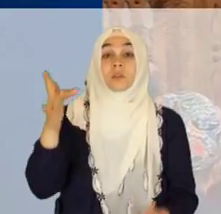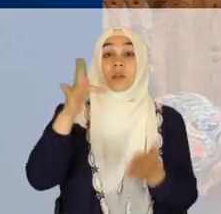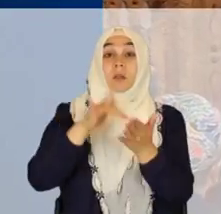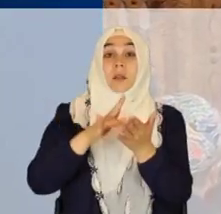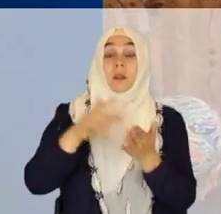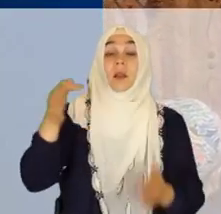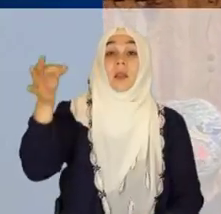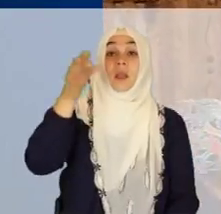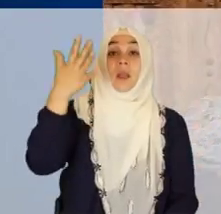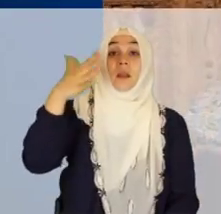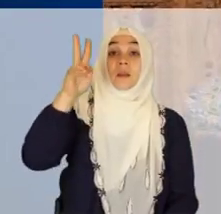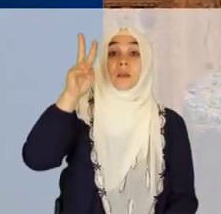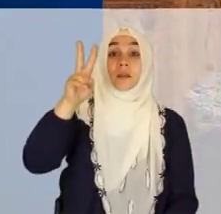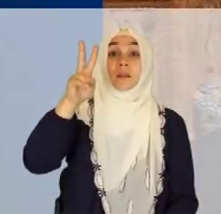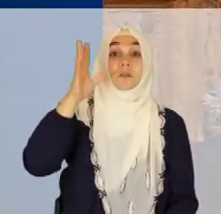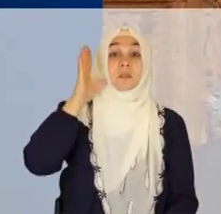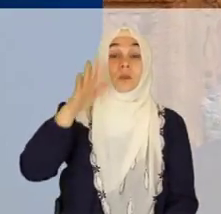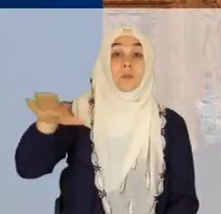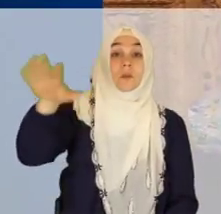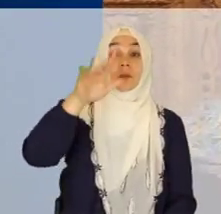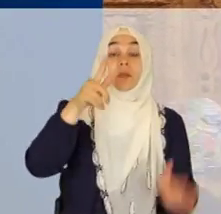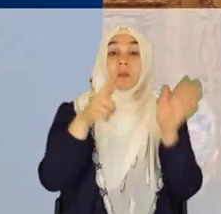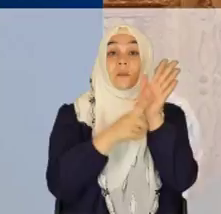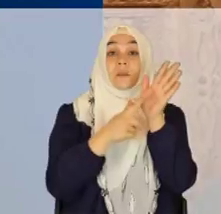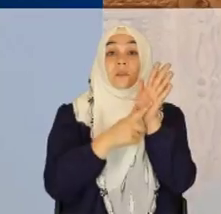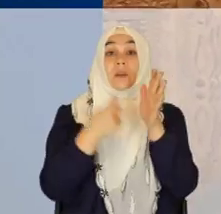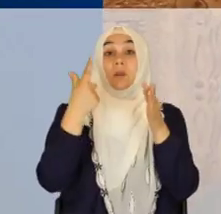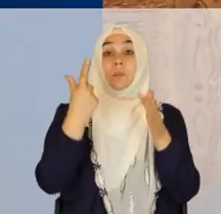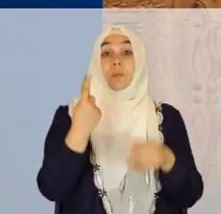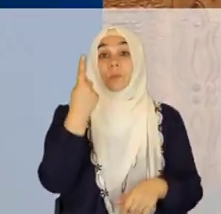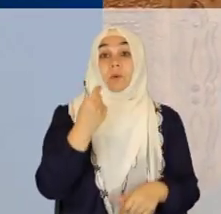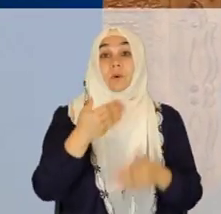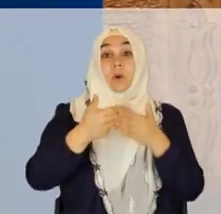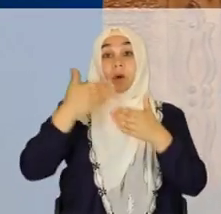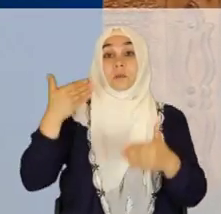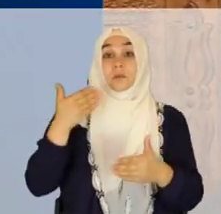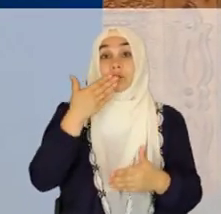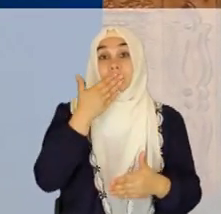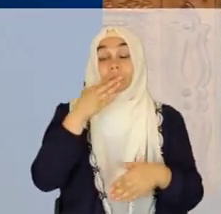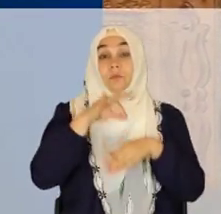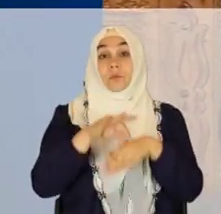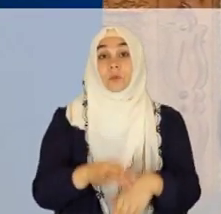52 ta islom davlati bor, 7 tasi bir kun oldin tutdi.